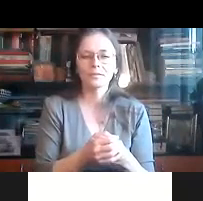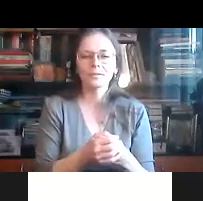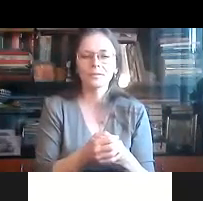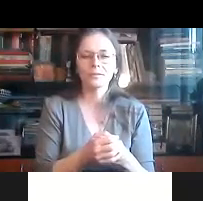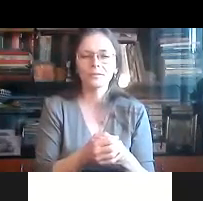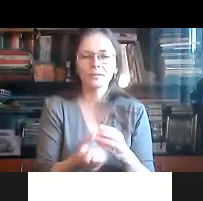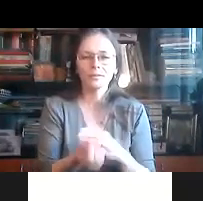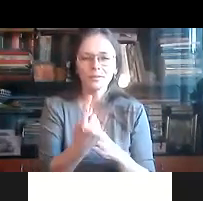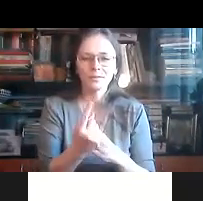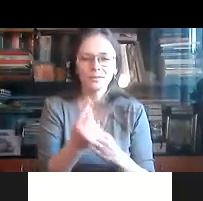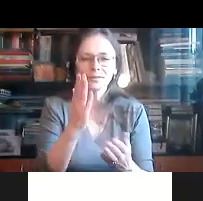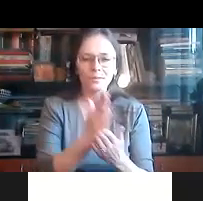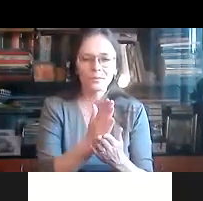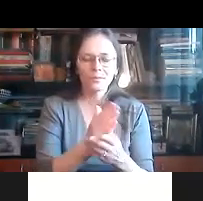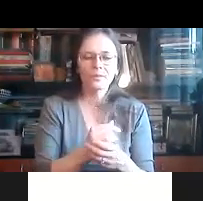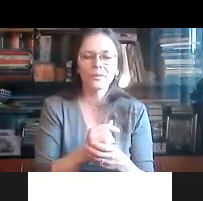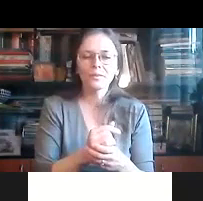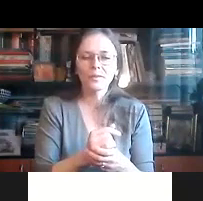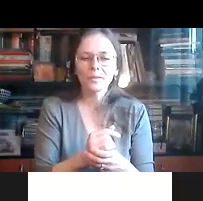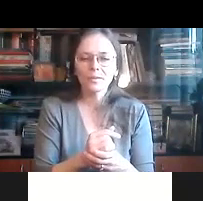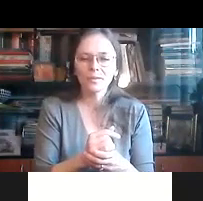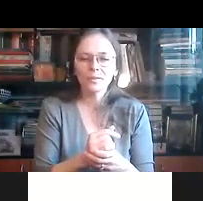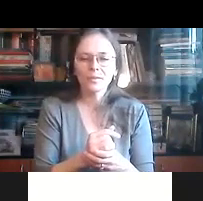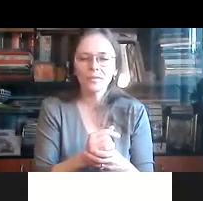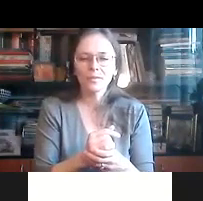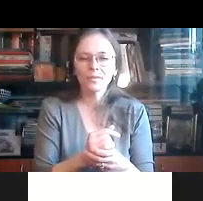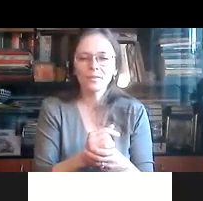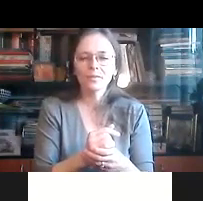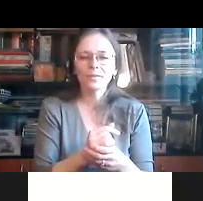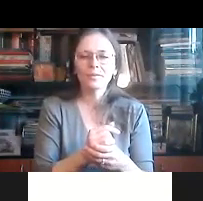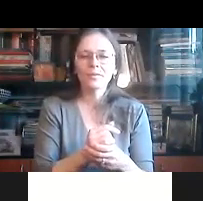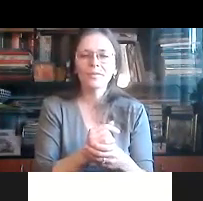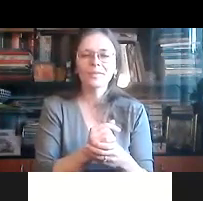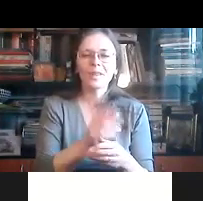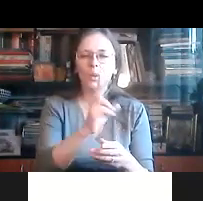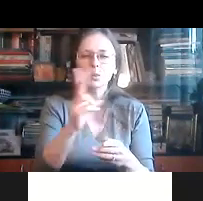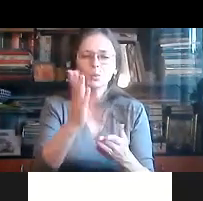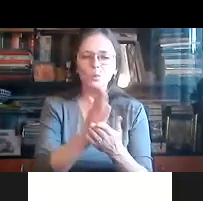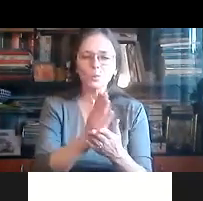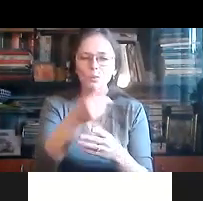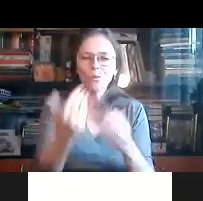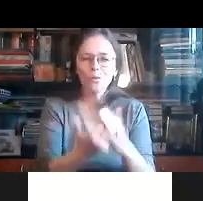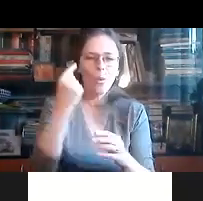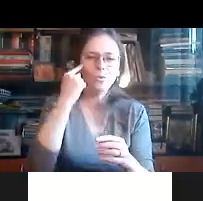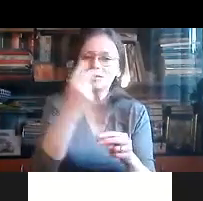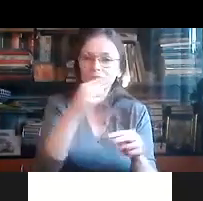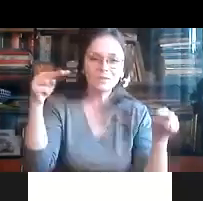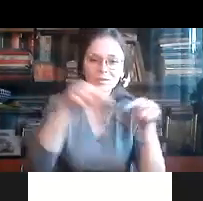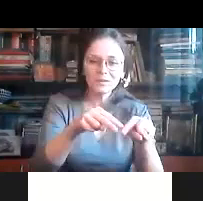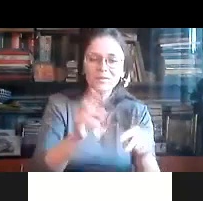да, это, а представьтесь, пожалуйста, скажите, кто вы, мы вас не